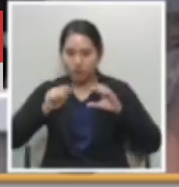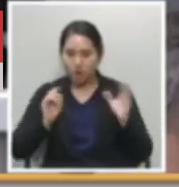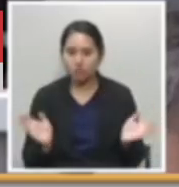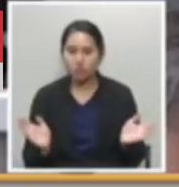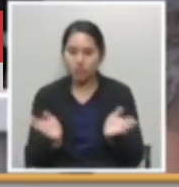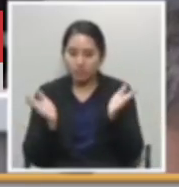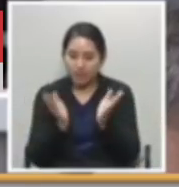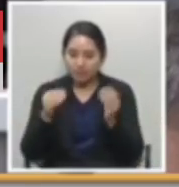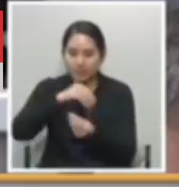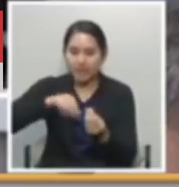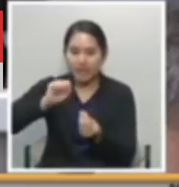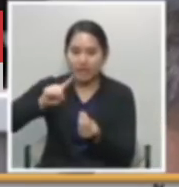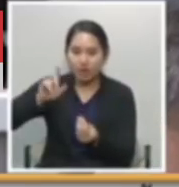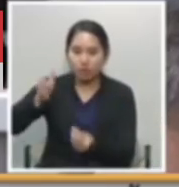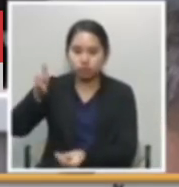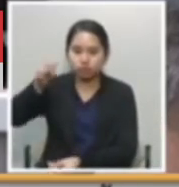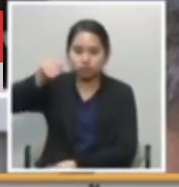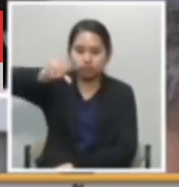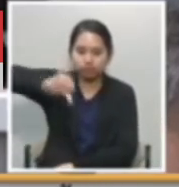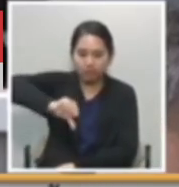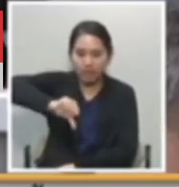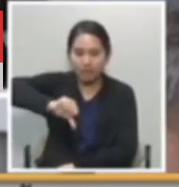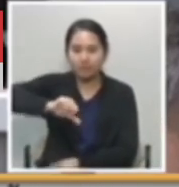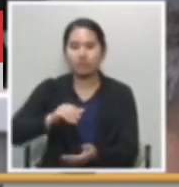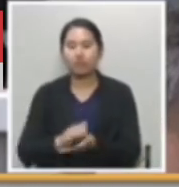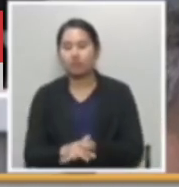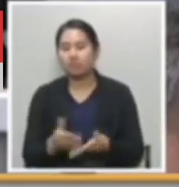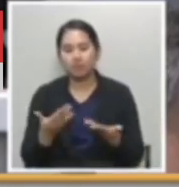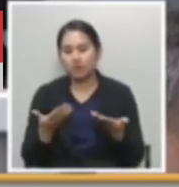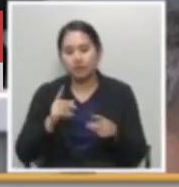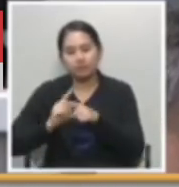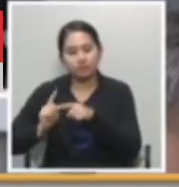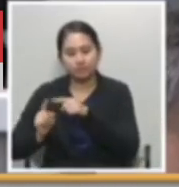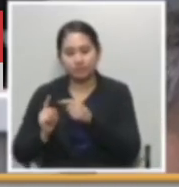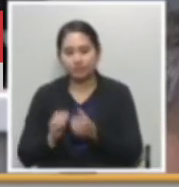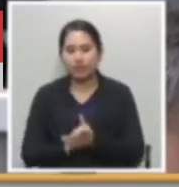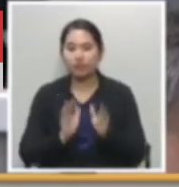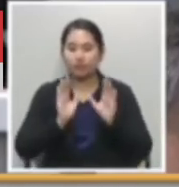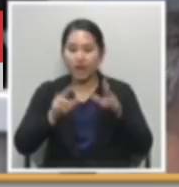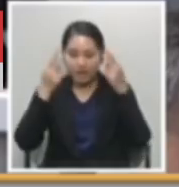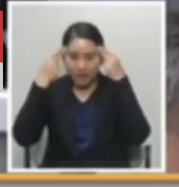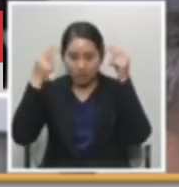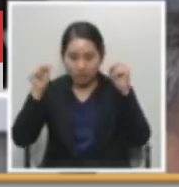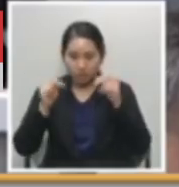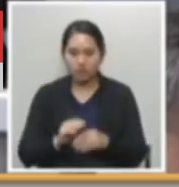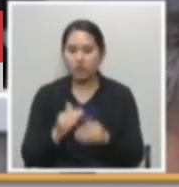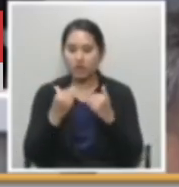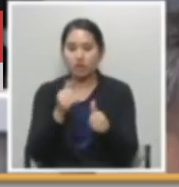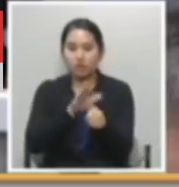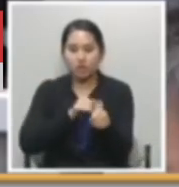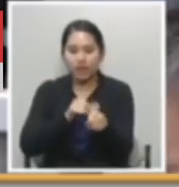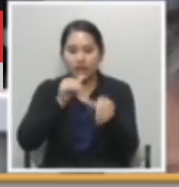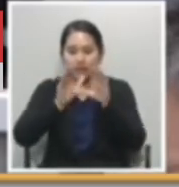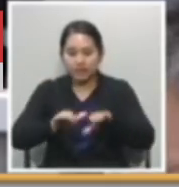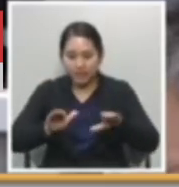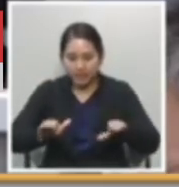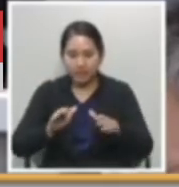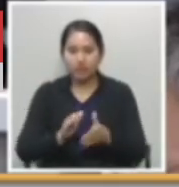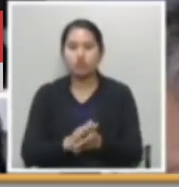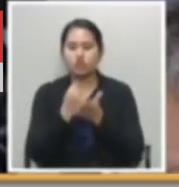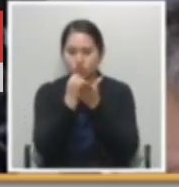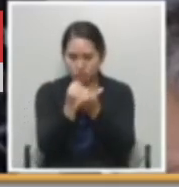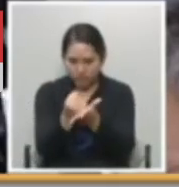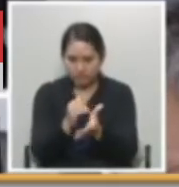ศรษฐกิจตกต่ำเขาตกงานไปไล่จับไล่ฟ้องเขาท่านนายกฝากถึงท่านนายกด้วยน่าสงสารเด็กเหล่านี้นะครับท่านช่วยหน่อยเถ